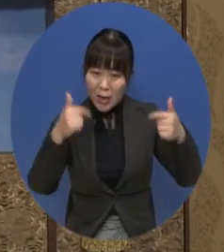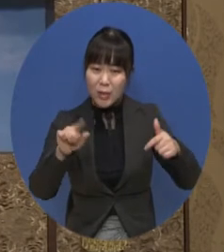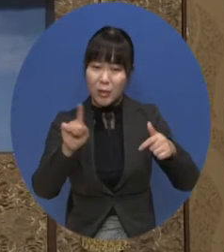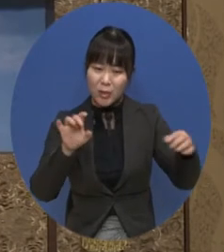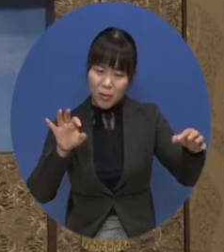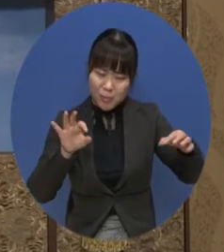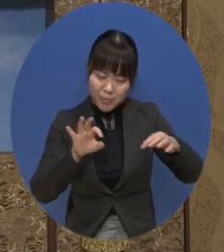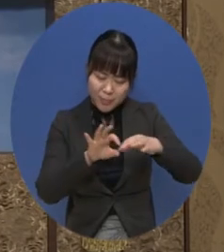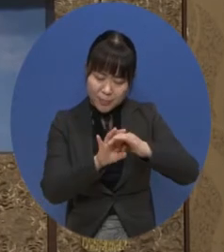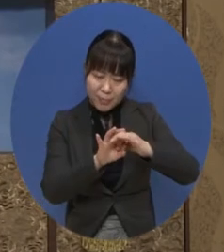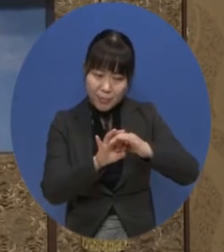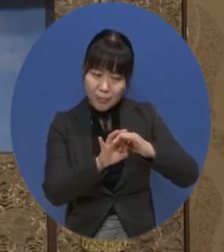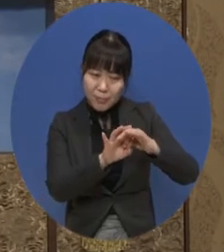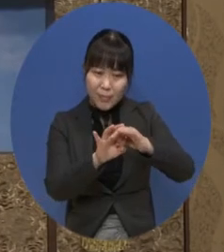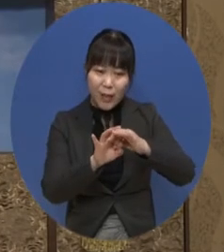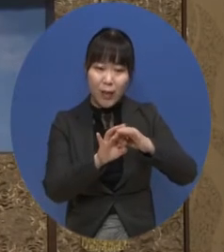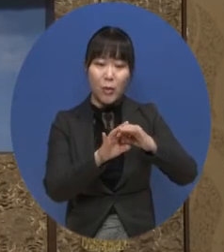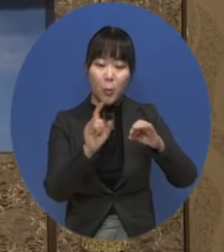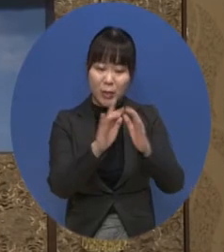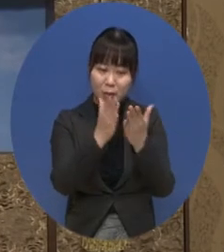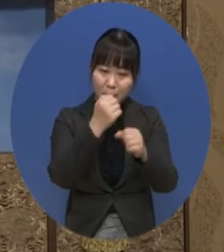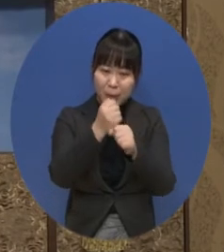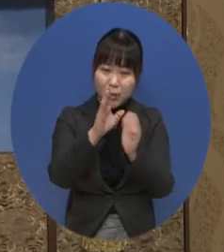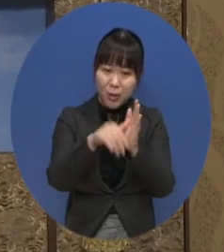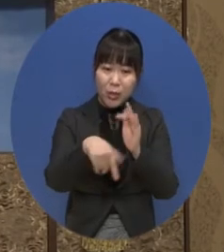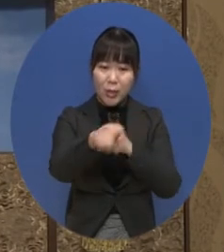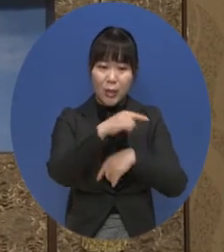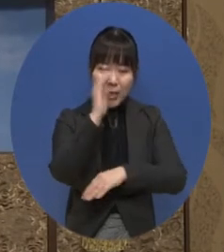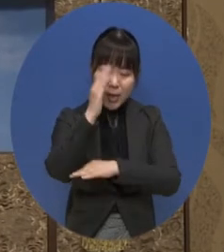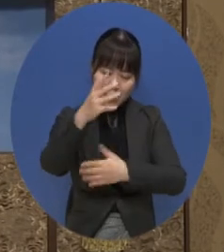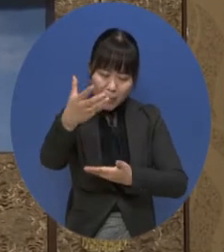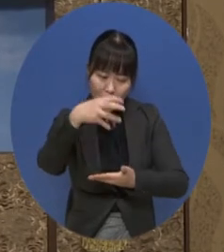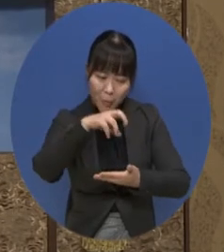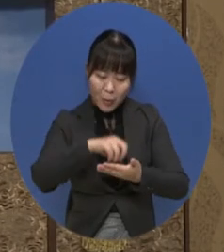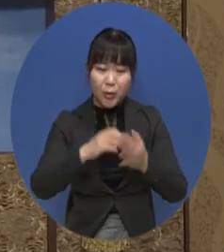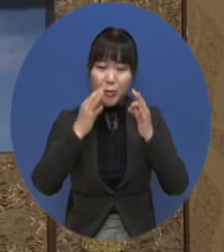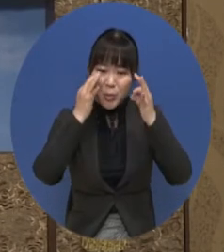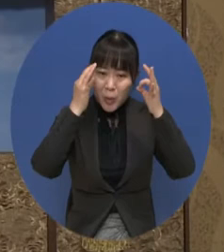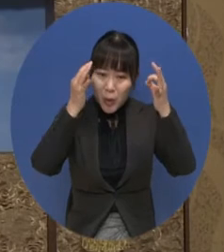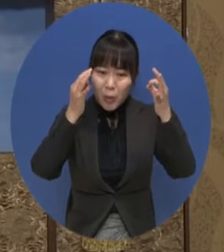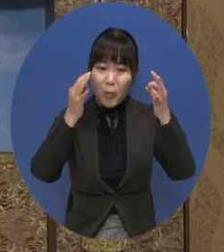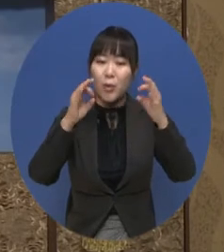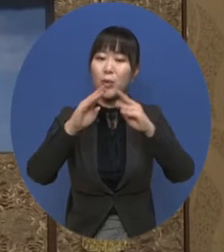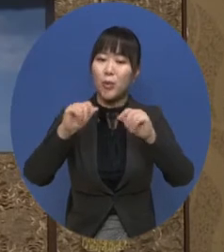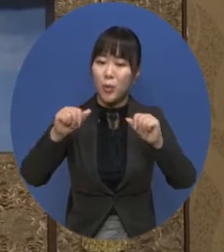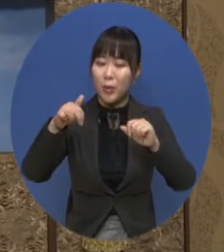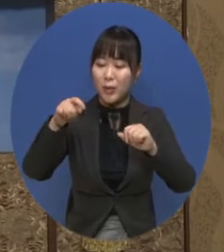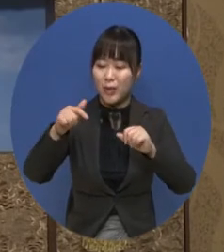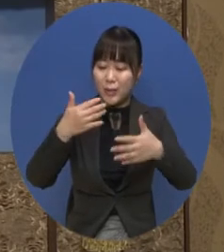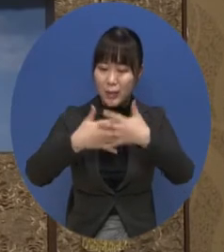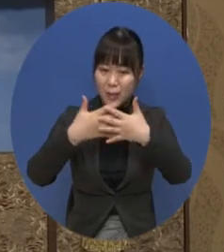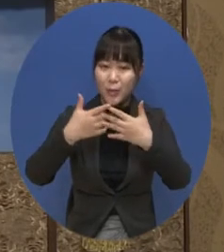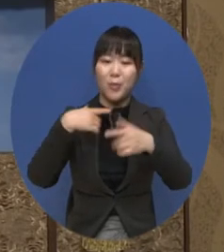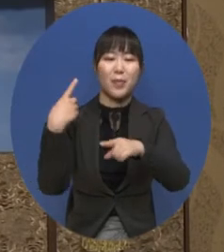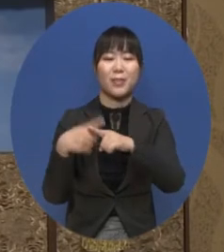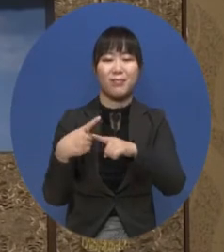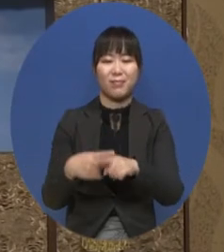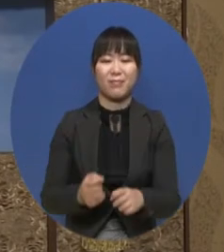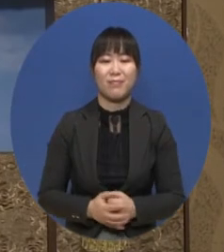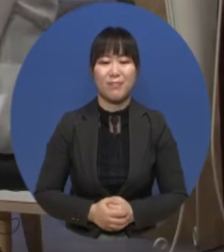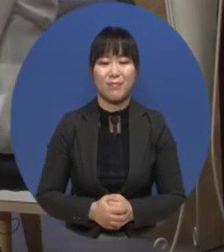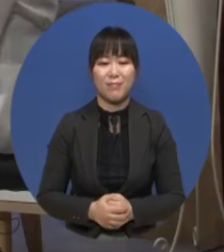항상 연결지어서 하려고 하고 책을 만들 때도 그들의 이야기 담으려고 노력하고 네. 토요국장 같은 경우도 그래서 하게 된 거죠.